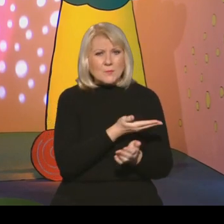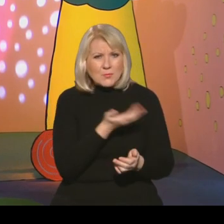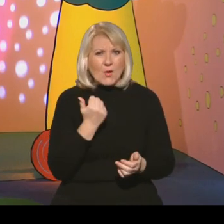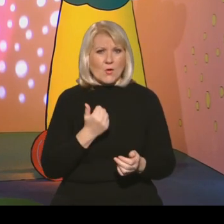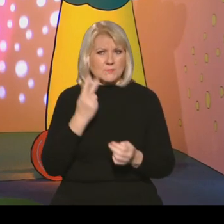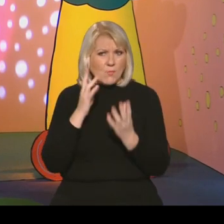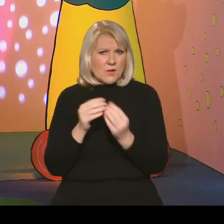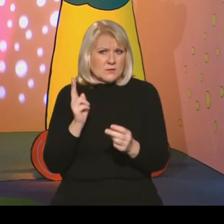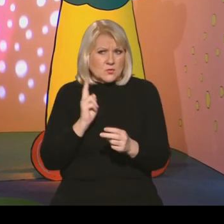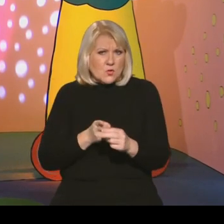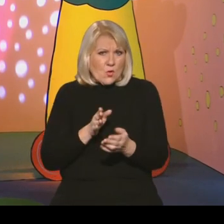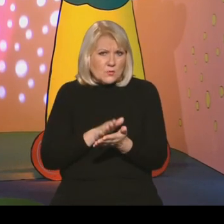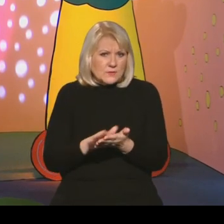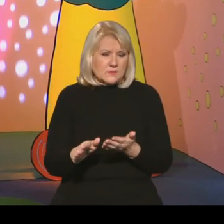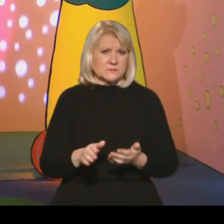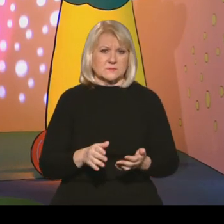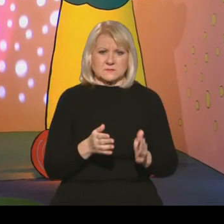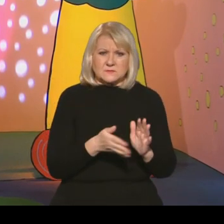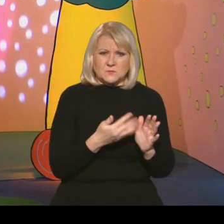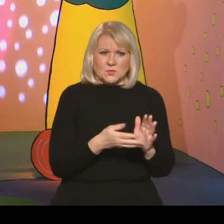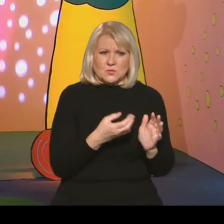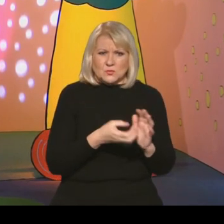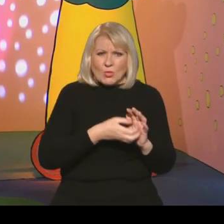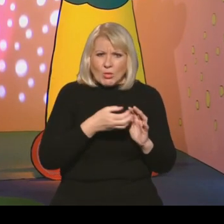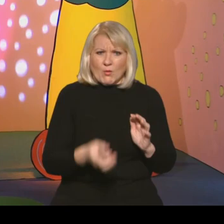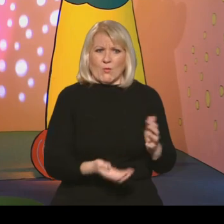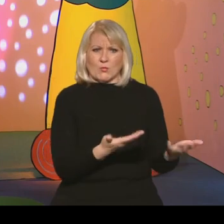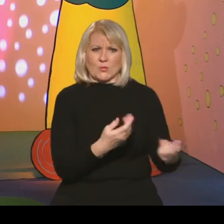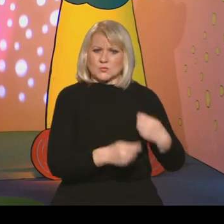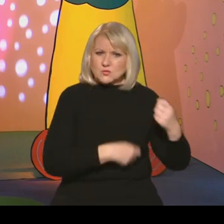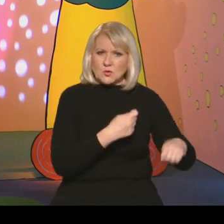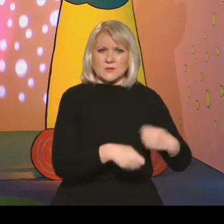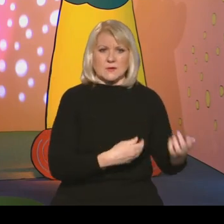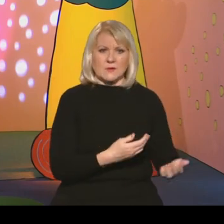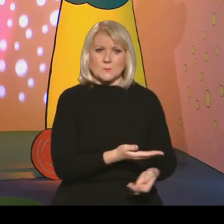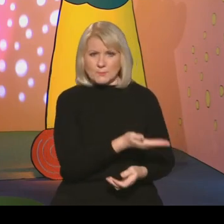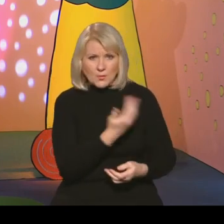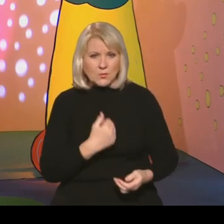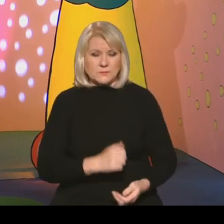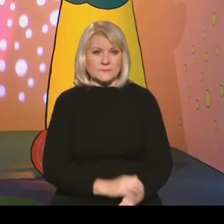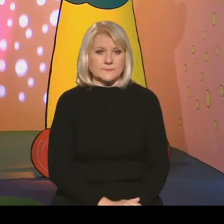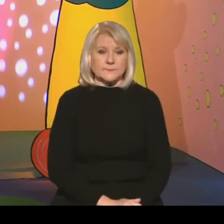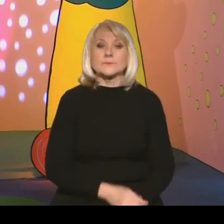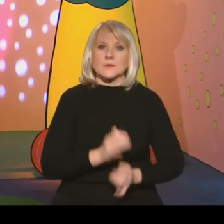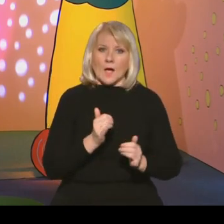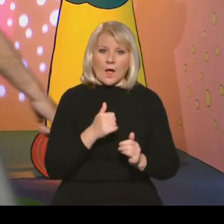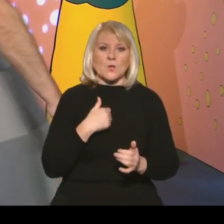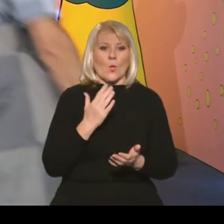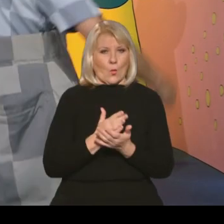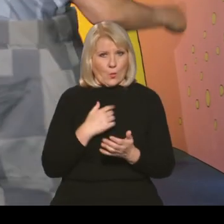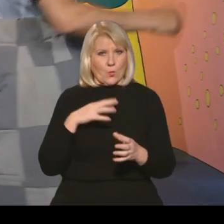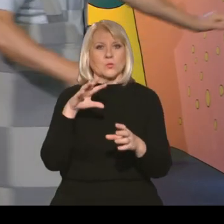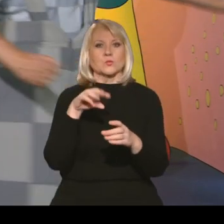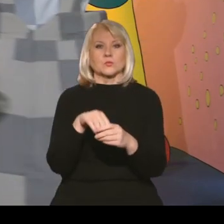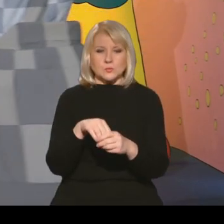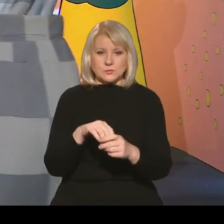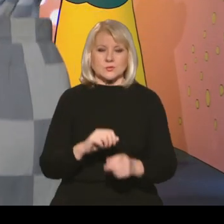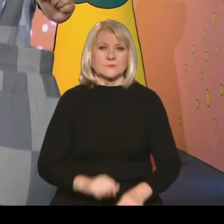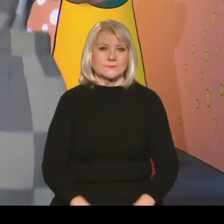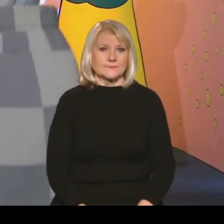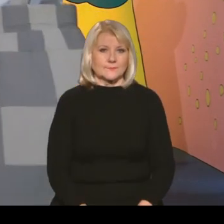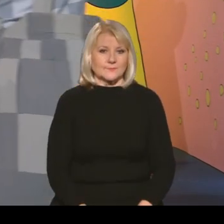pohádce. Proč ti to tak dlouho trvá? Tak už jdeš? To se ví, že jo, už jsem